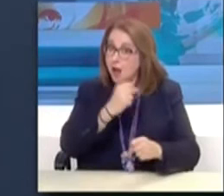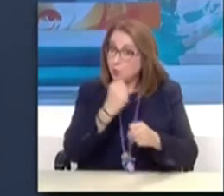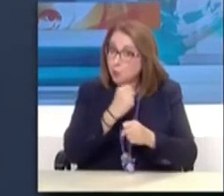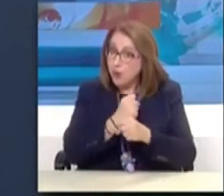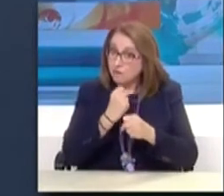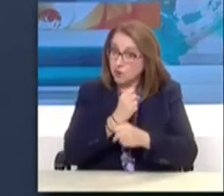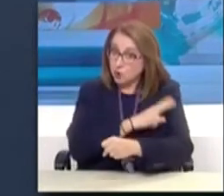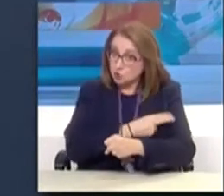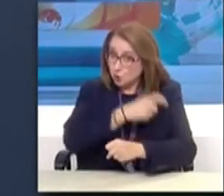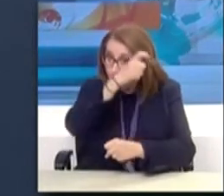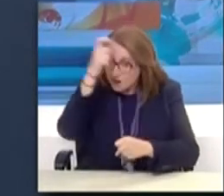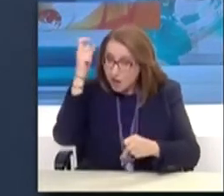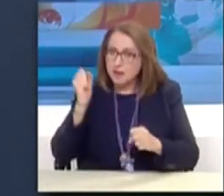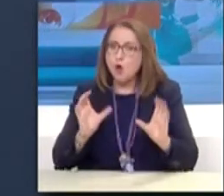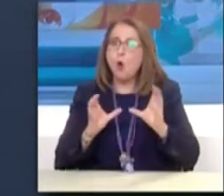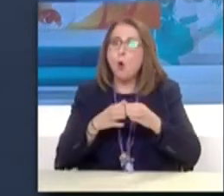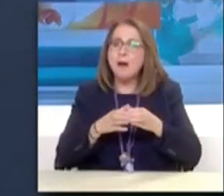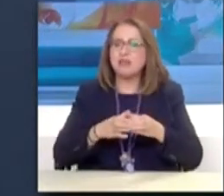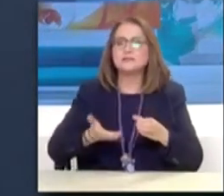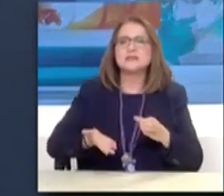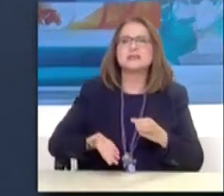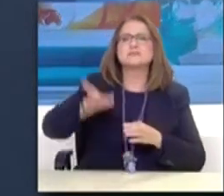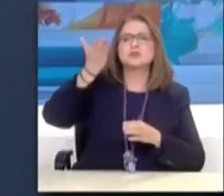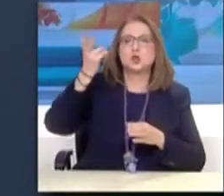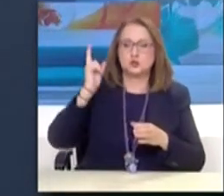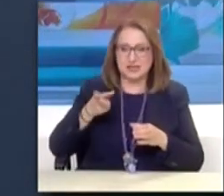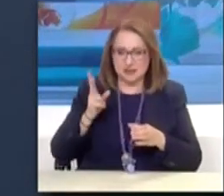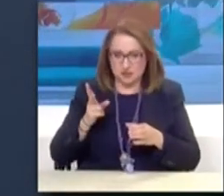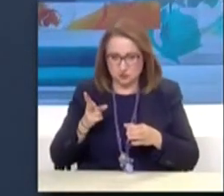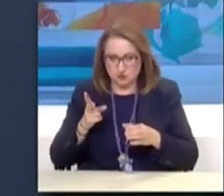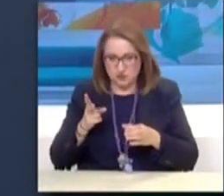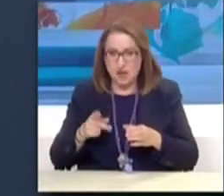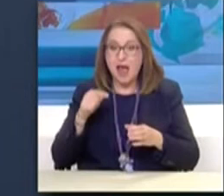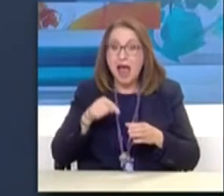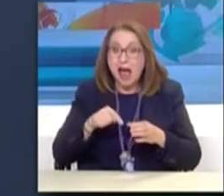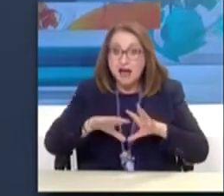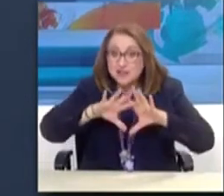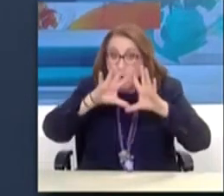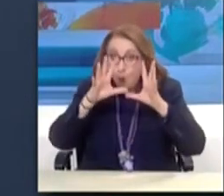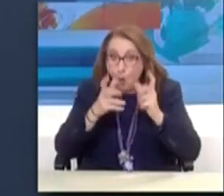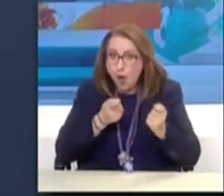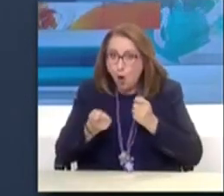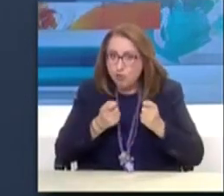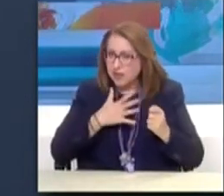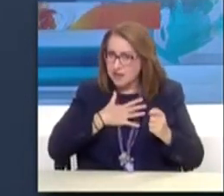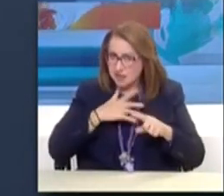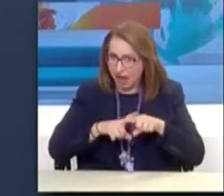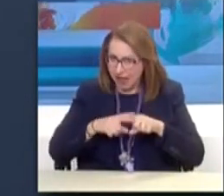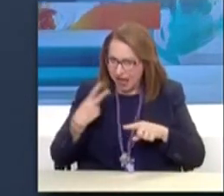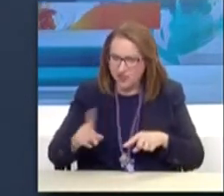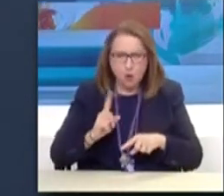οι ομάδες αυξημένου κινδύνου. Οι οδηγίες μας αυτές, το τονίζω, είναι οδηγίες διεθνείς, δεν είναι μόνο δικές